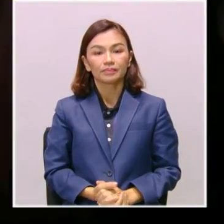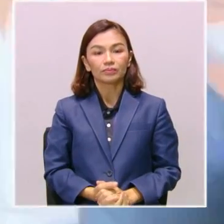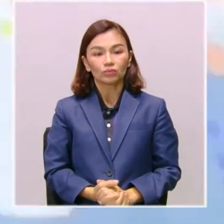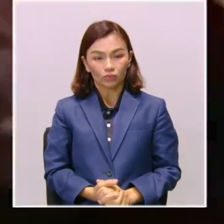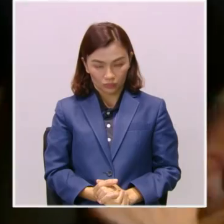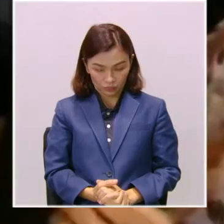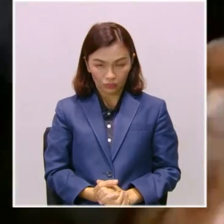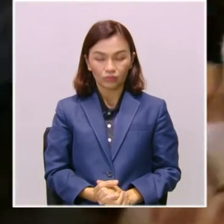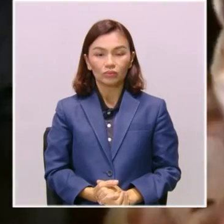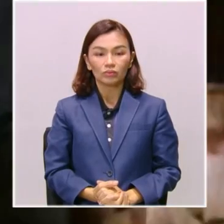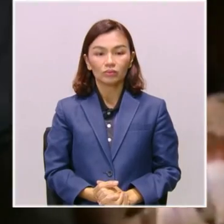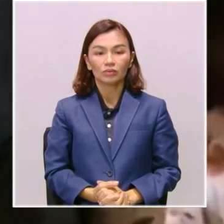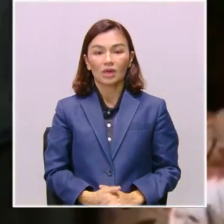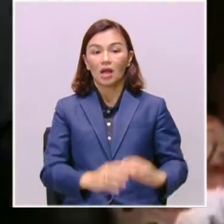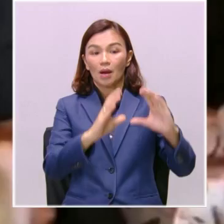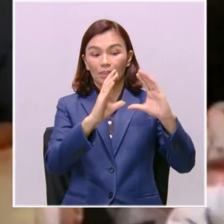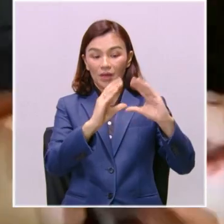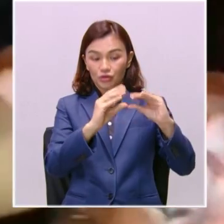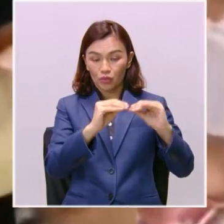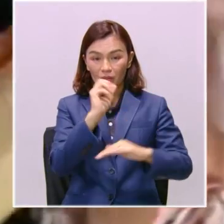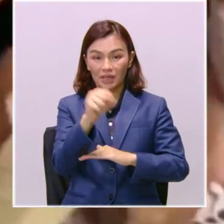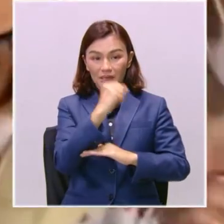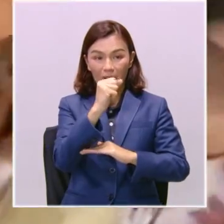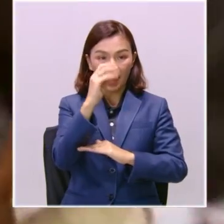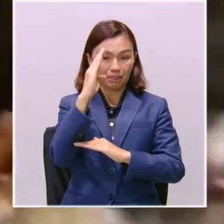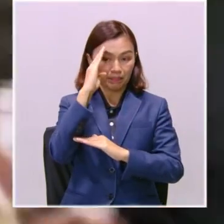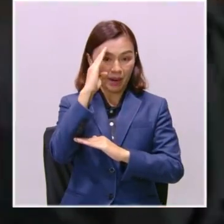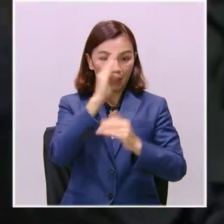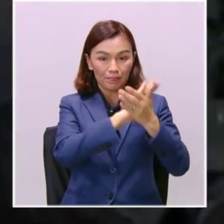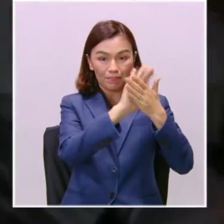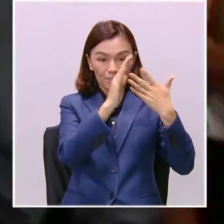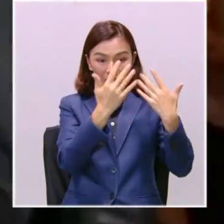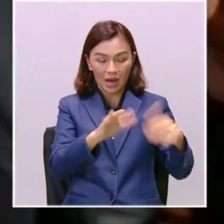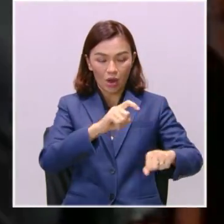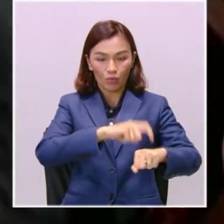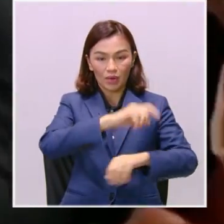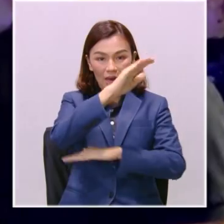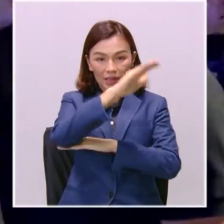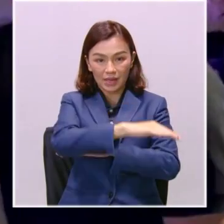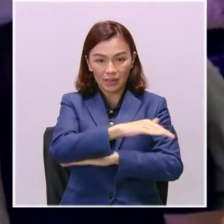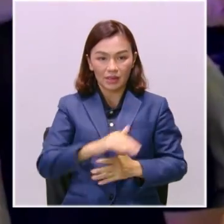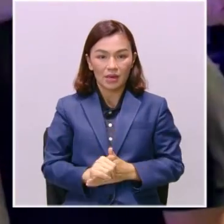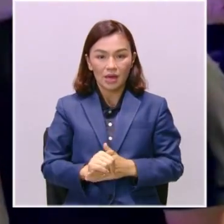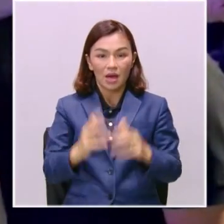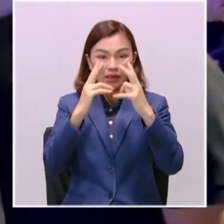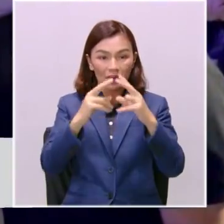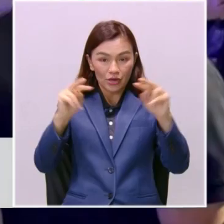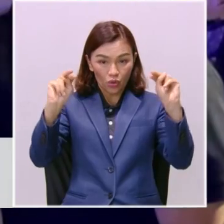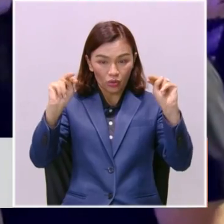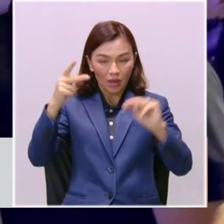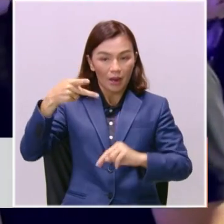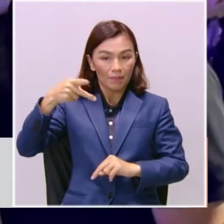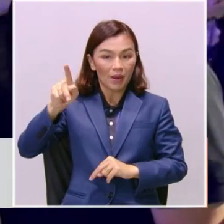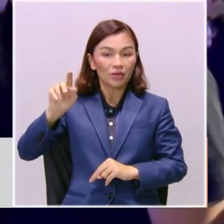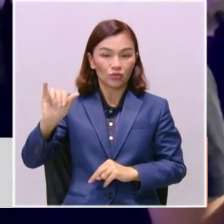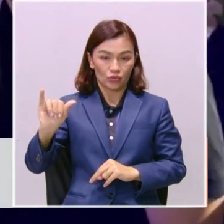โดยภายหลังจากที่เสร็จสิ้นการประชุมสภากลาโหมที่ว่าการกลาโหมในช่วงเย็นค่ะทางด้านของพลเอกประยุทธ์จันทร์โอชานายกรัฐม